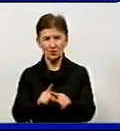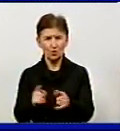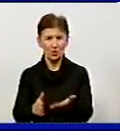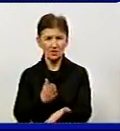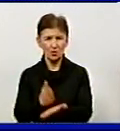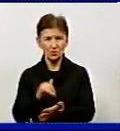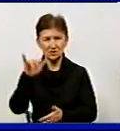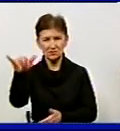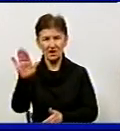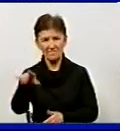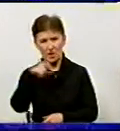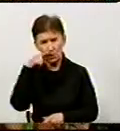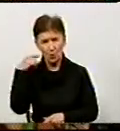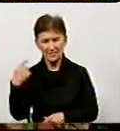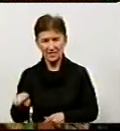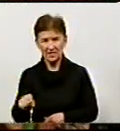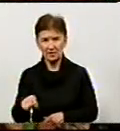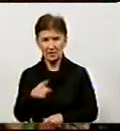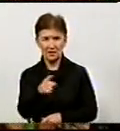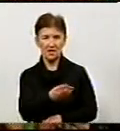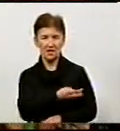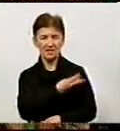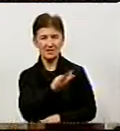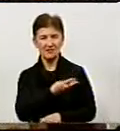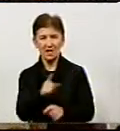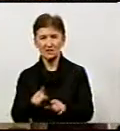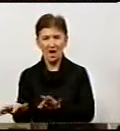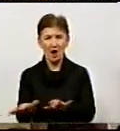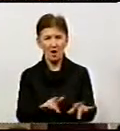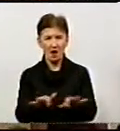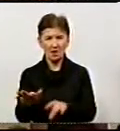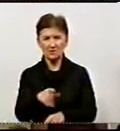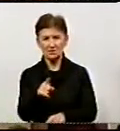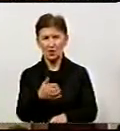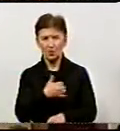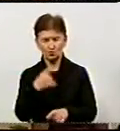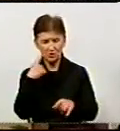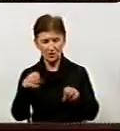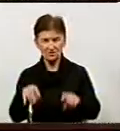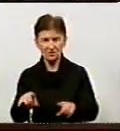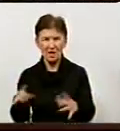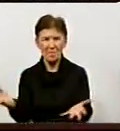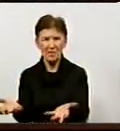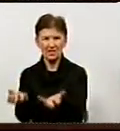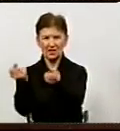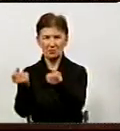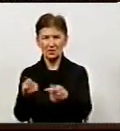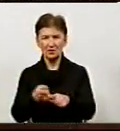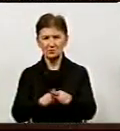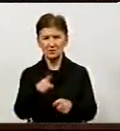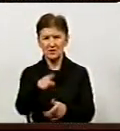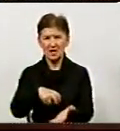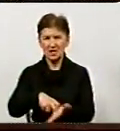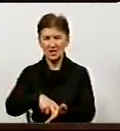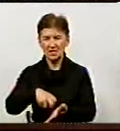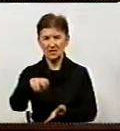у Російській Федерації. Ініціаторка акції Оксана Червоная каже, у такий спосіб вирішила підтримати полонених. Листи збирає ось